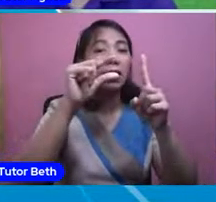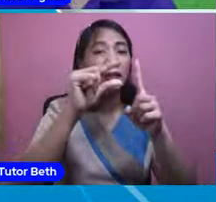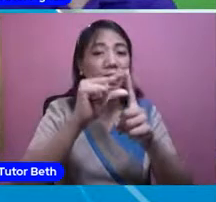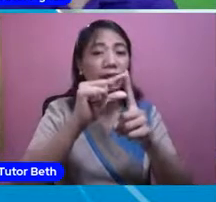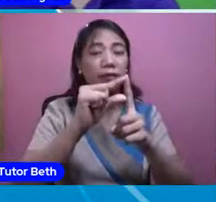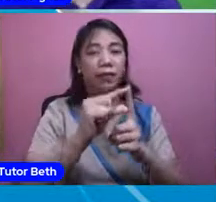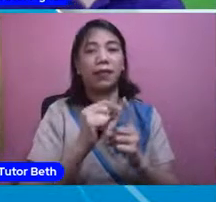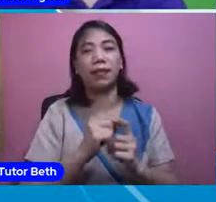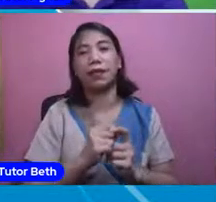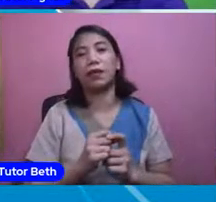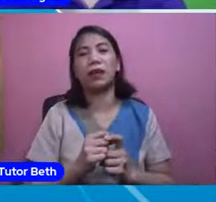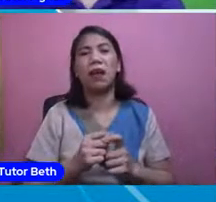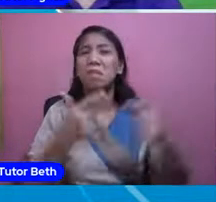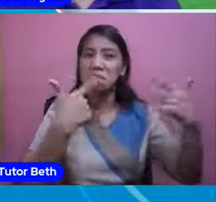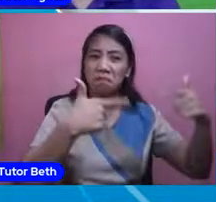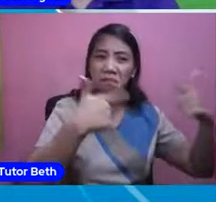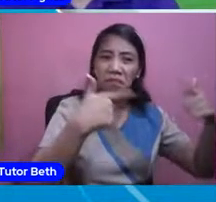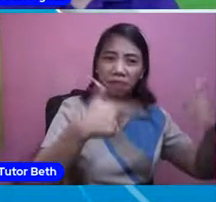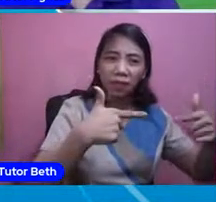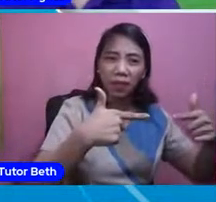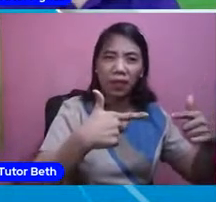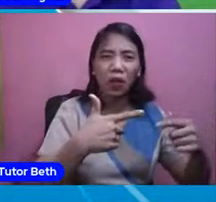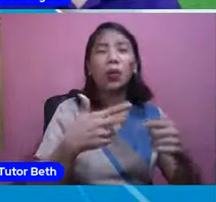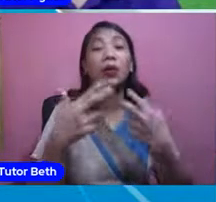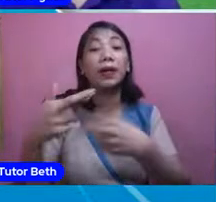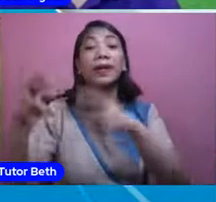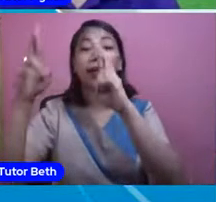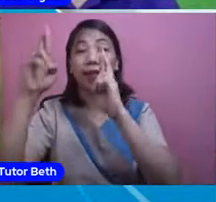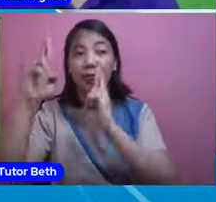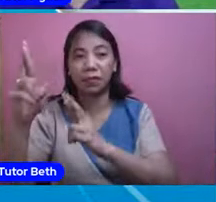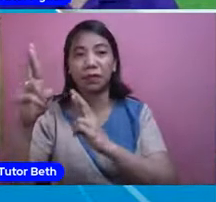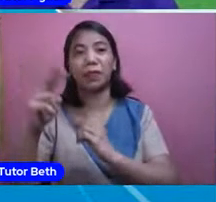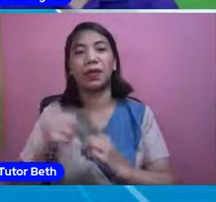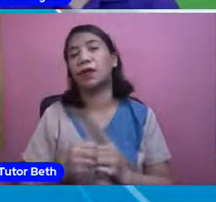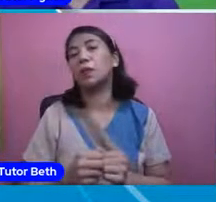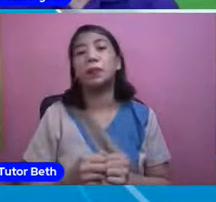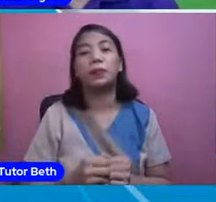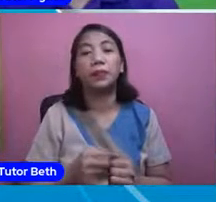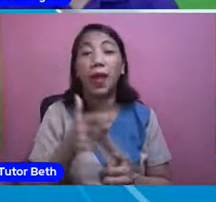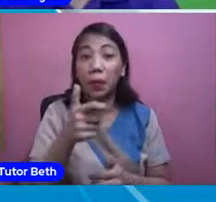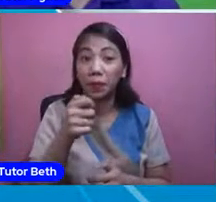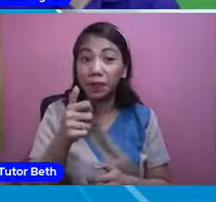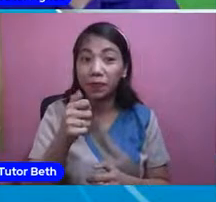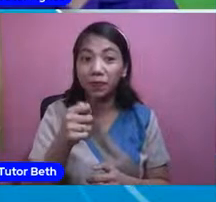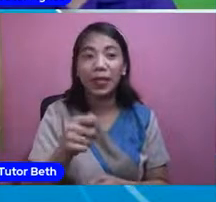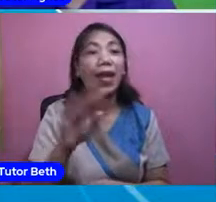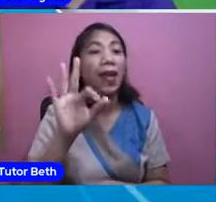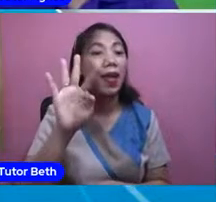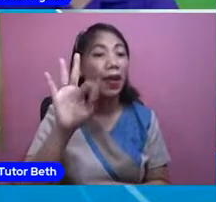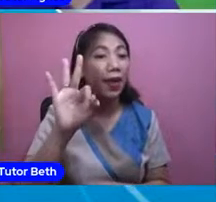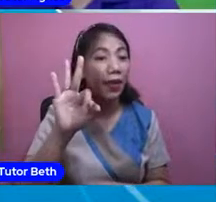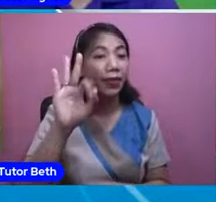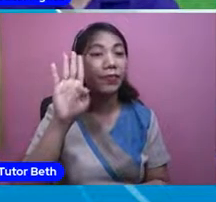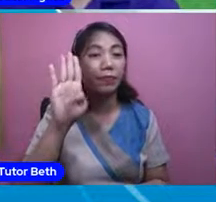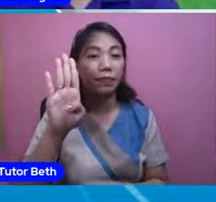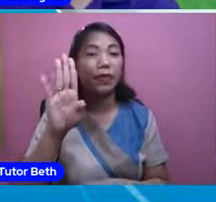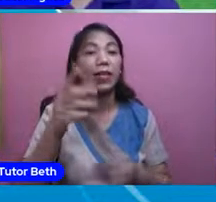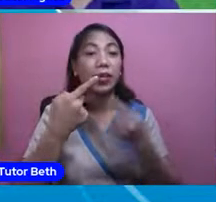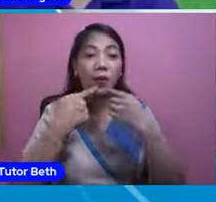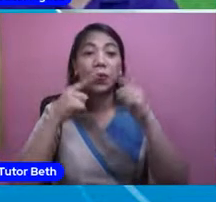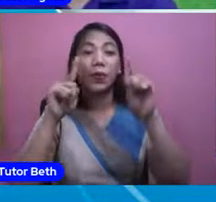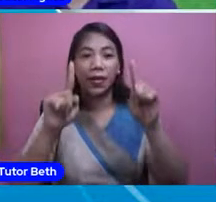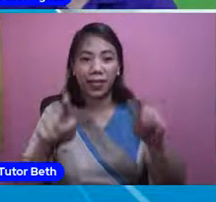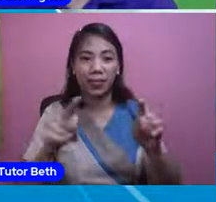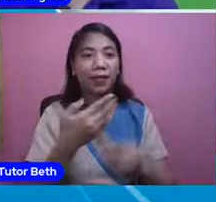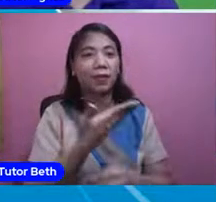inaaway ba? Or nire-respeto? Comment down yung sagot nyo para